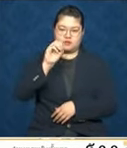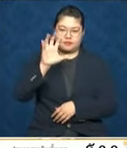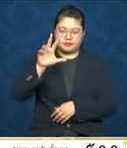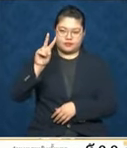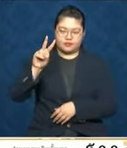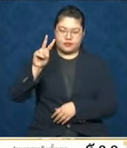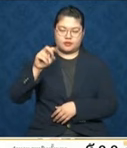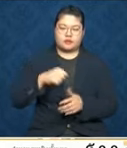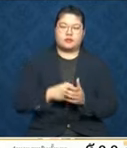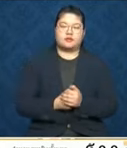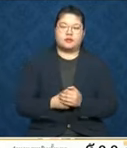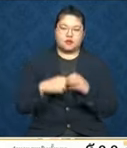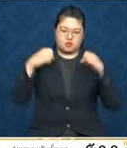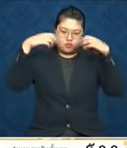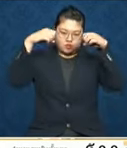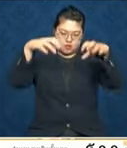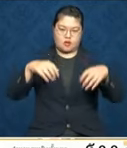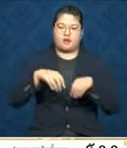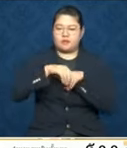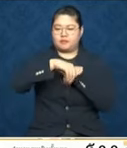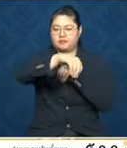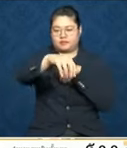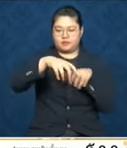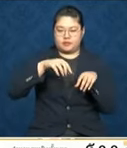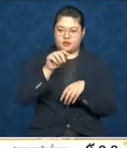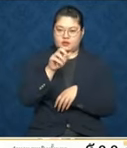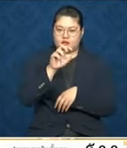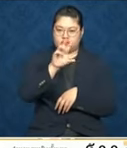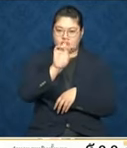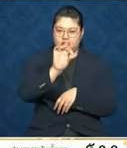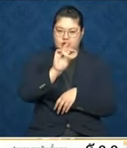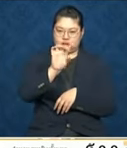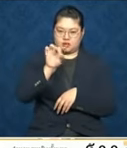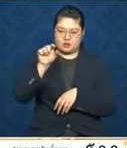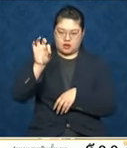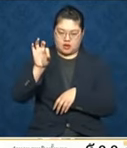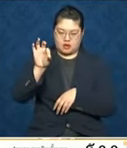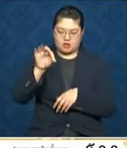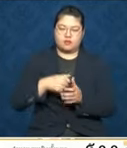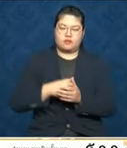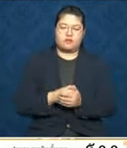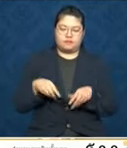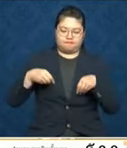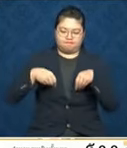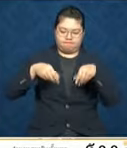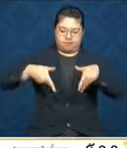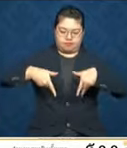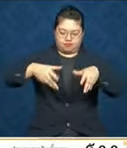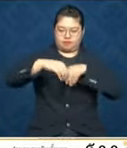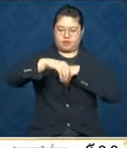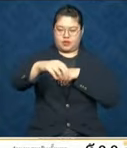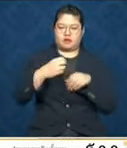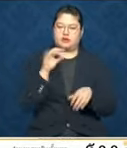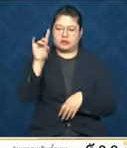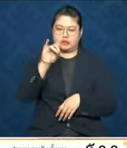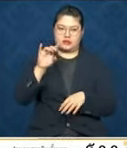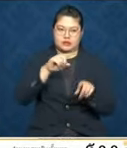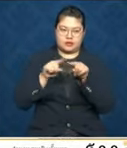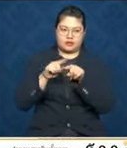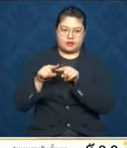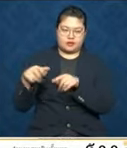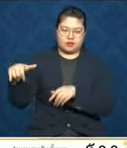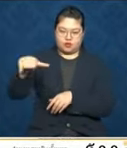วในช่วงกิโลเมตรที่7ถึง9และ11ถึง13ครับ2ช่วงนี้เป็นช่วงที่สัตว์ป่านะครับได้ออก